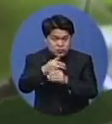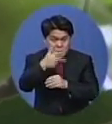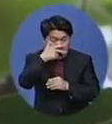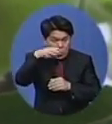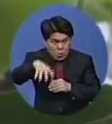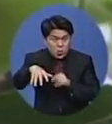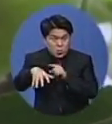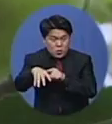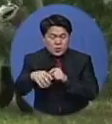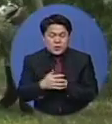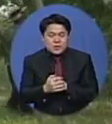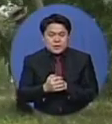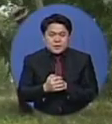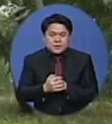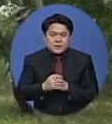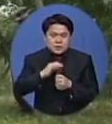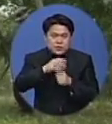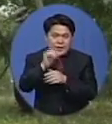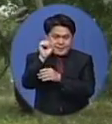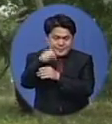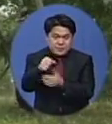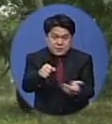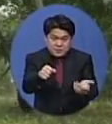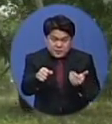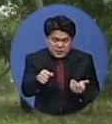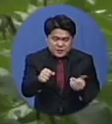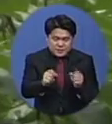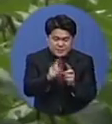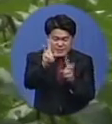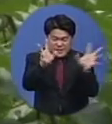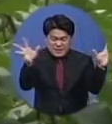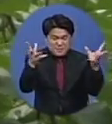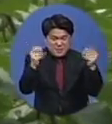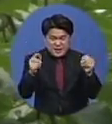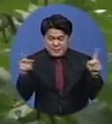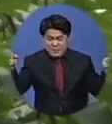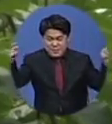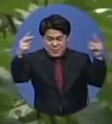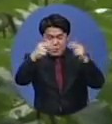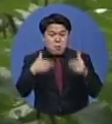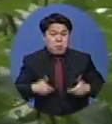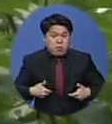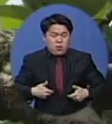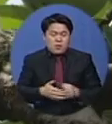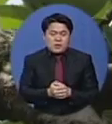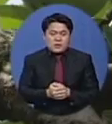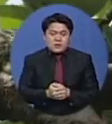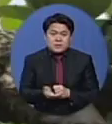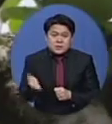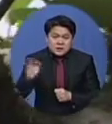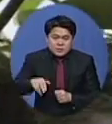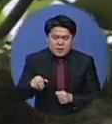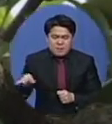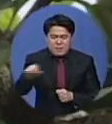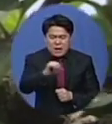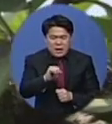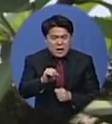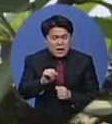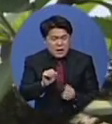농장입니다. 과일이 무르익기 전 겨순 가지치기 작업이 절실할 때지만 메르스